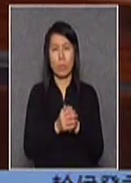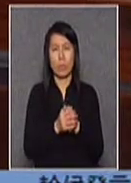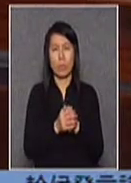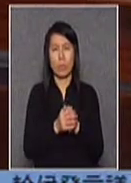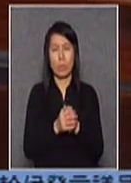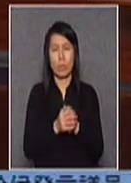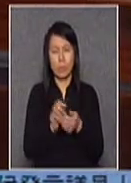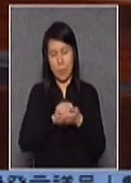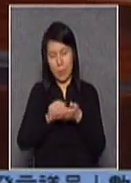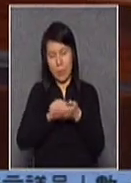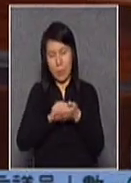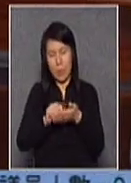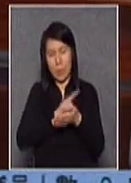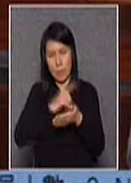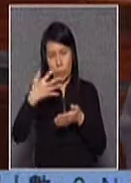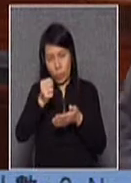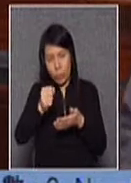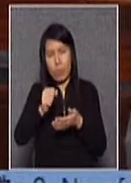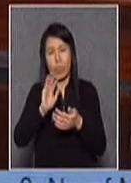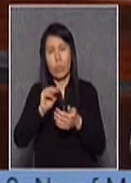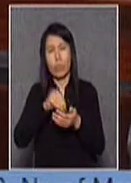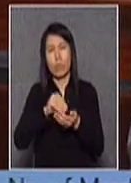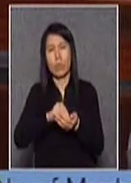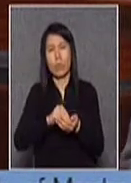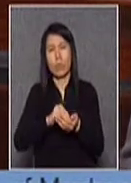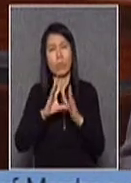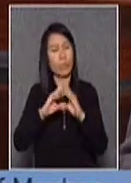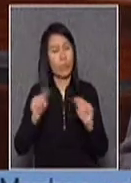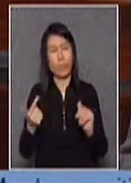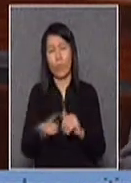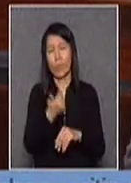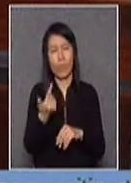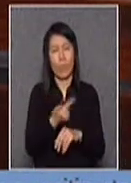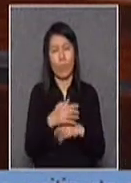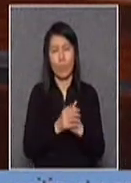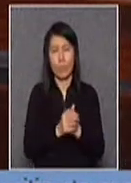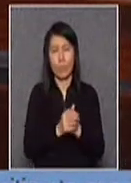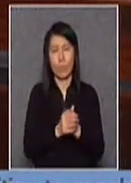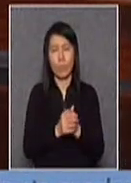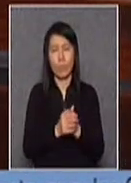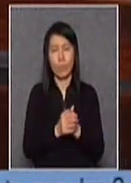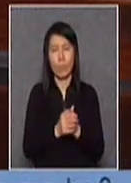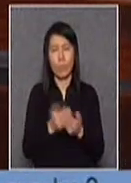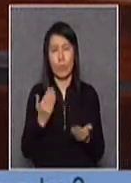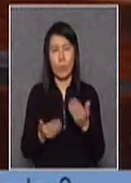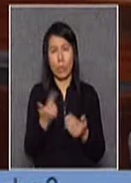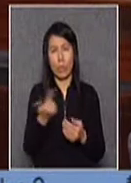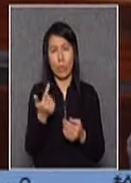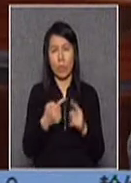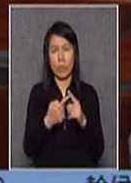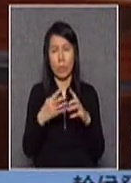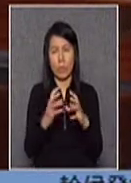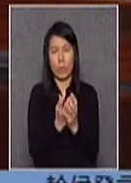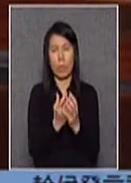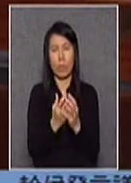呢，其實已經是即是消失很久，但是對很多泛民的議員來說